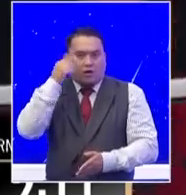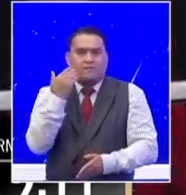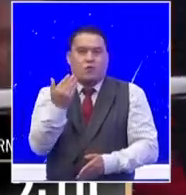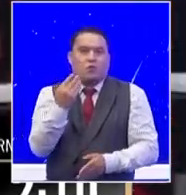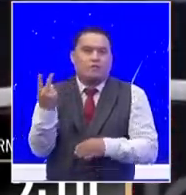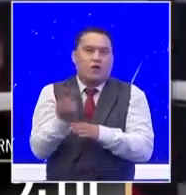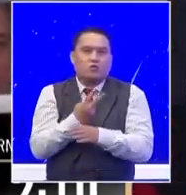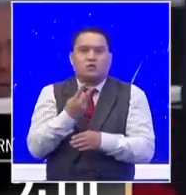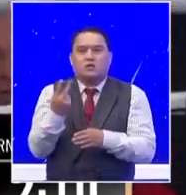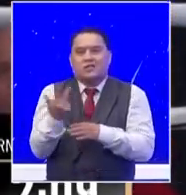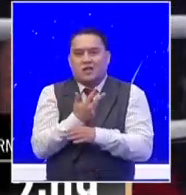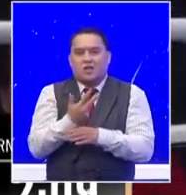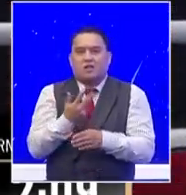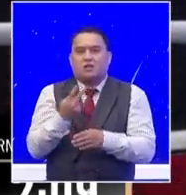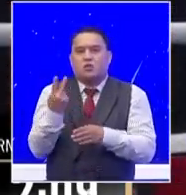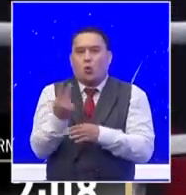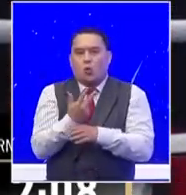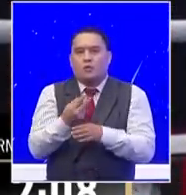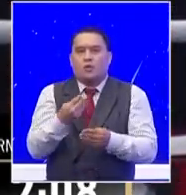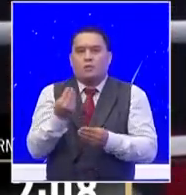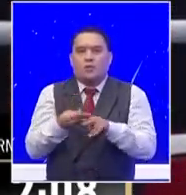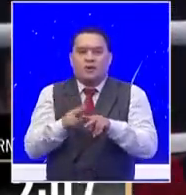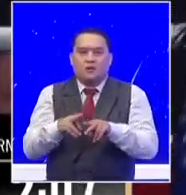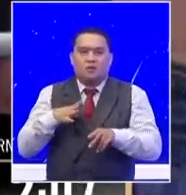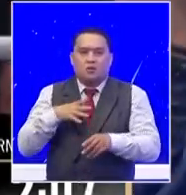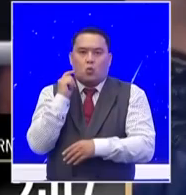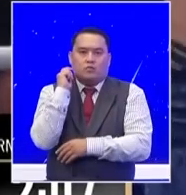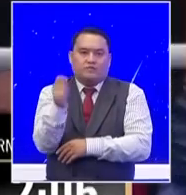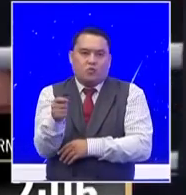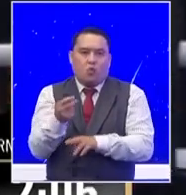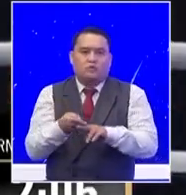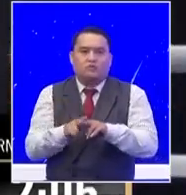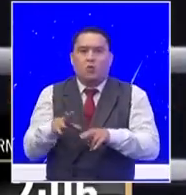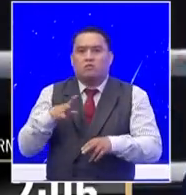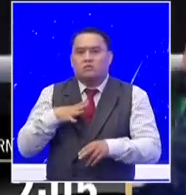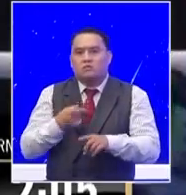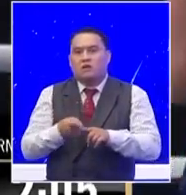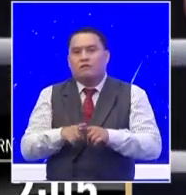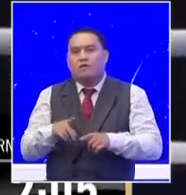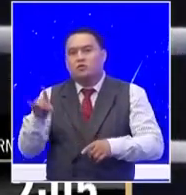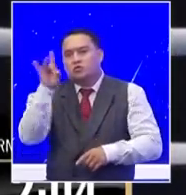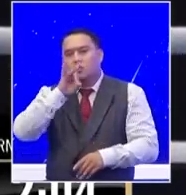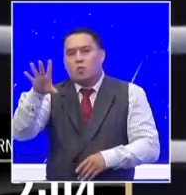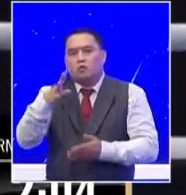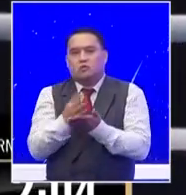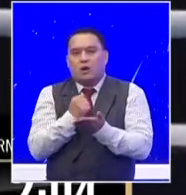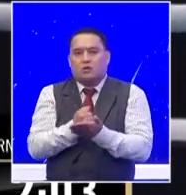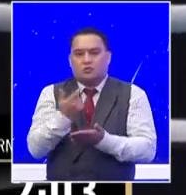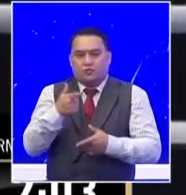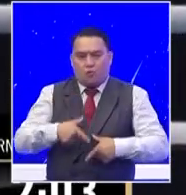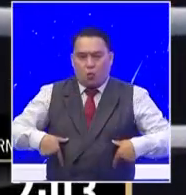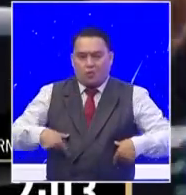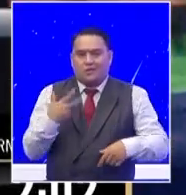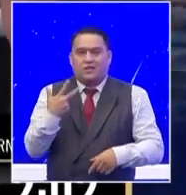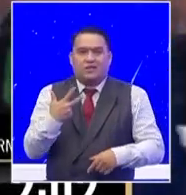Лаваля. Во второй и третьей трех минутках Лаваль оказывался в нокдауне. Таким образом, Айдос Ербосынулы остался чемпионом и сохранил все